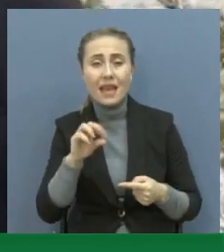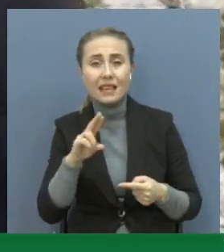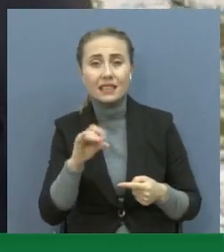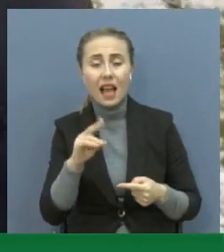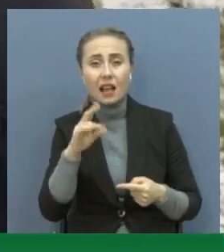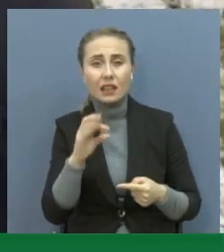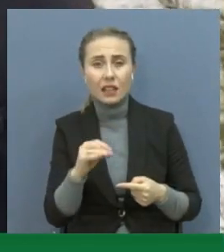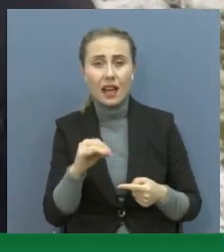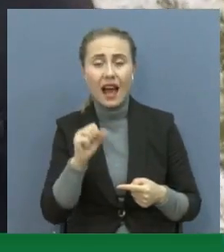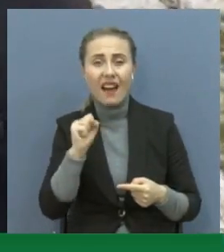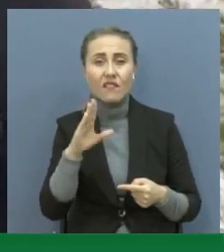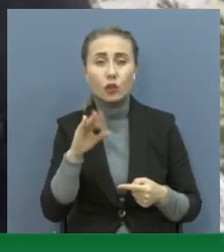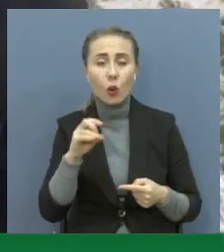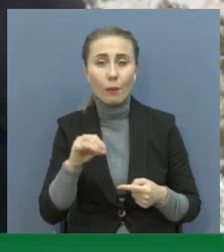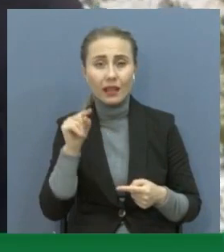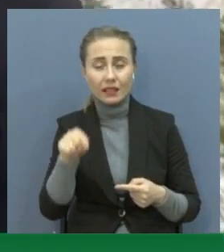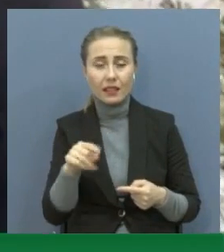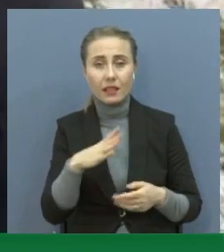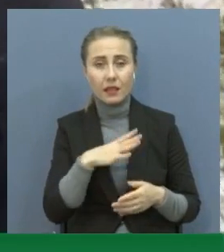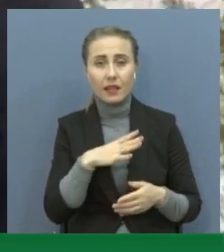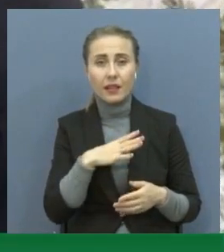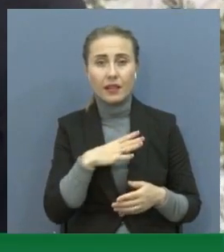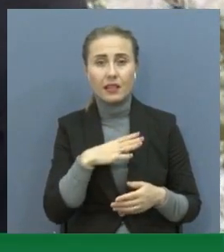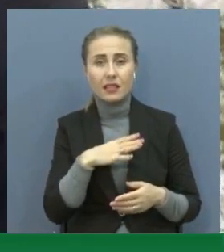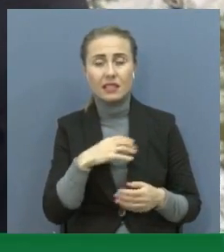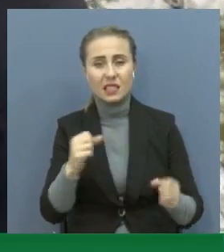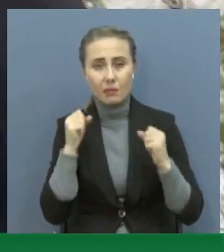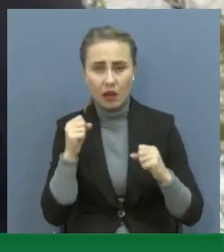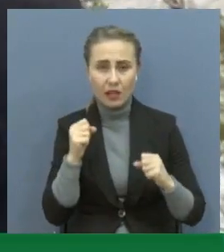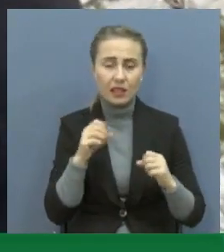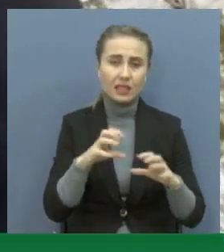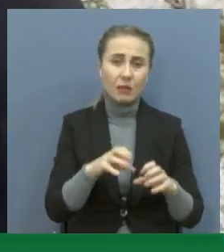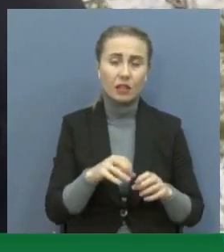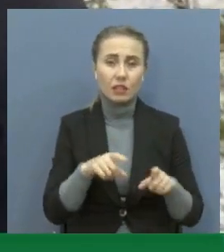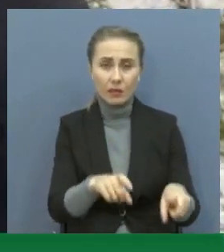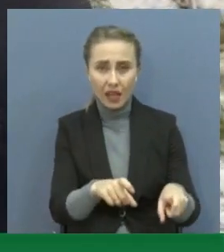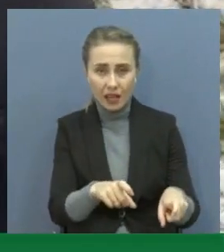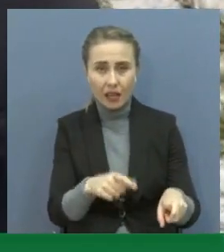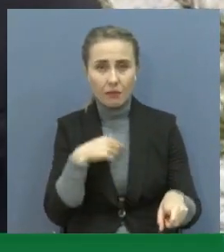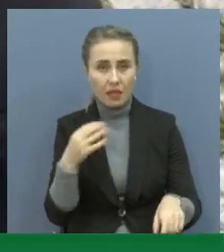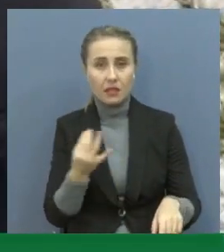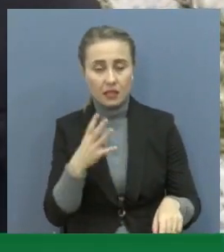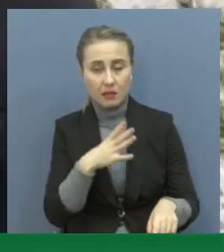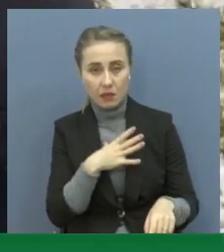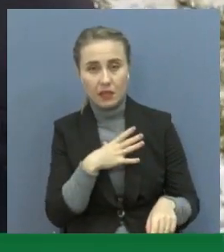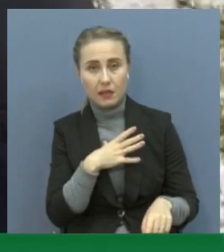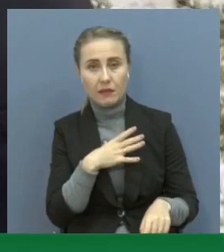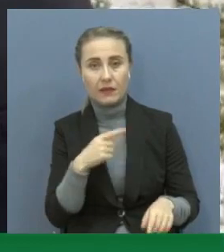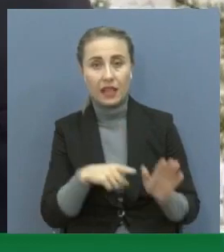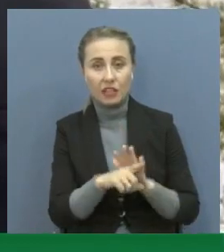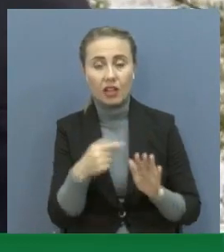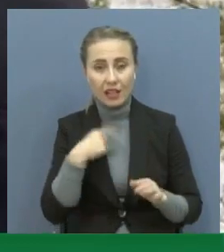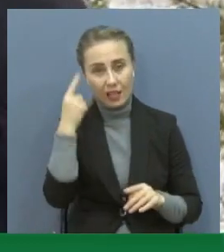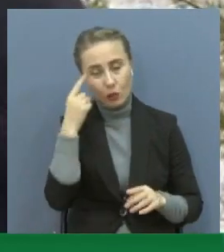такие автоматы, где можно было ставить на спорт или на собачьи бега. И меня заинтересовала собачья бега. Изначально я думал, это